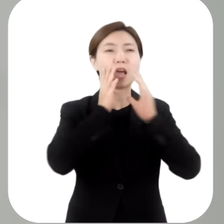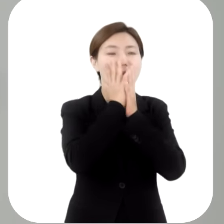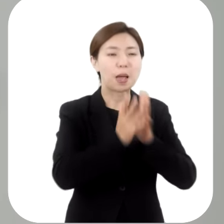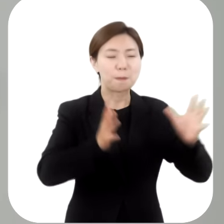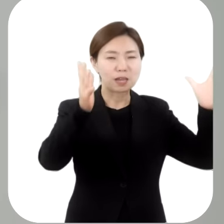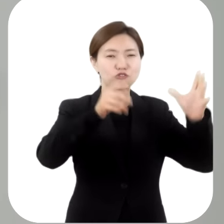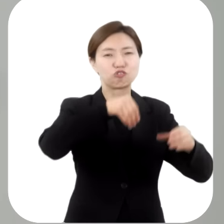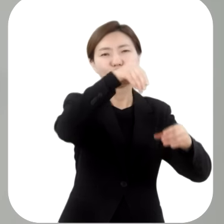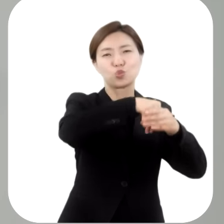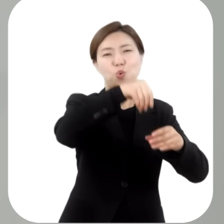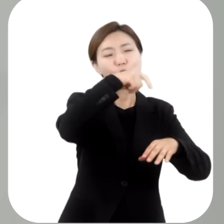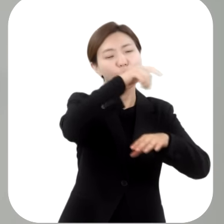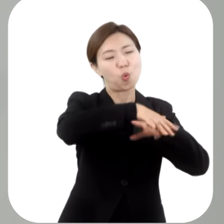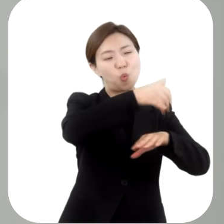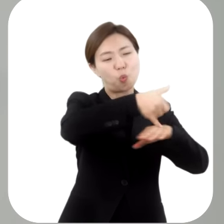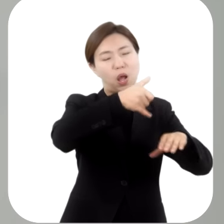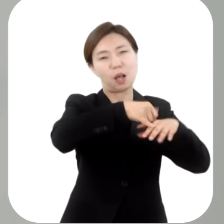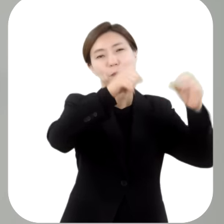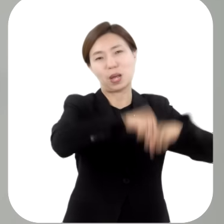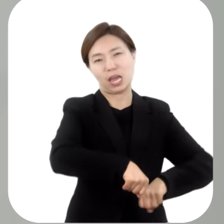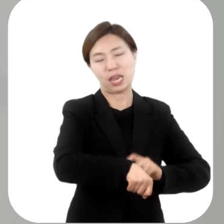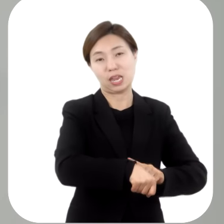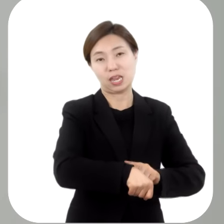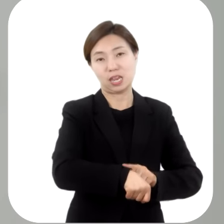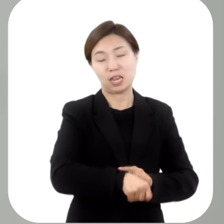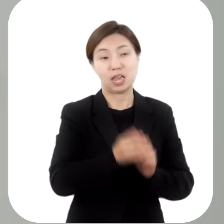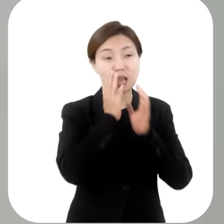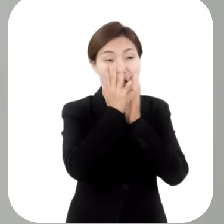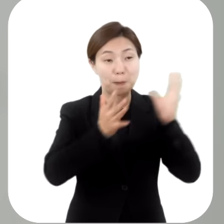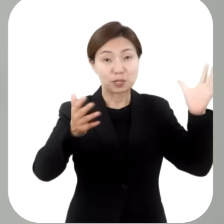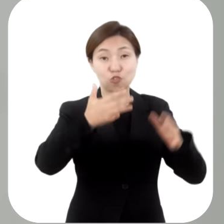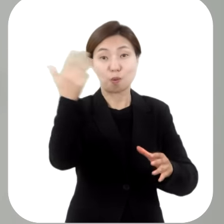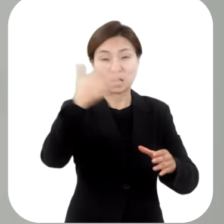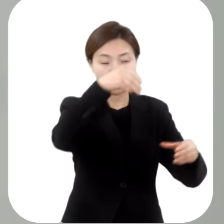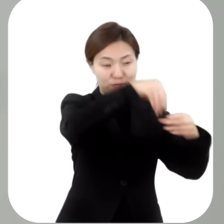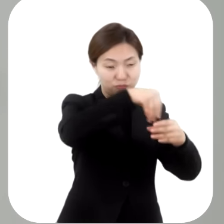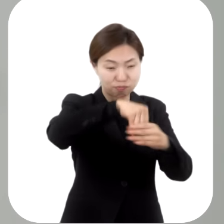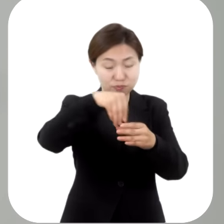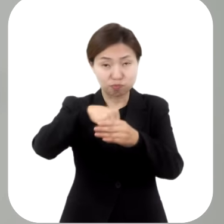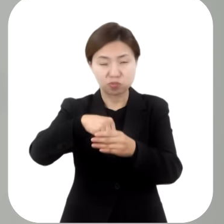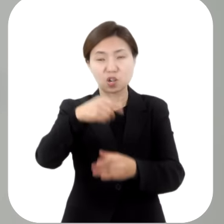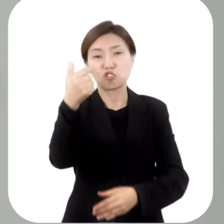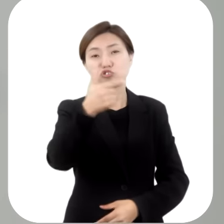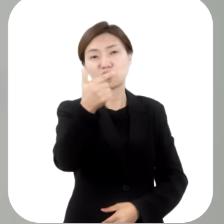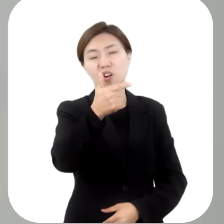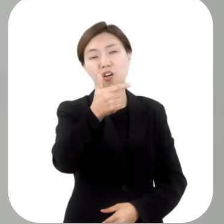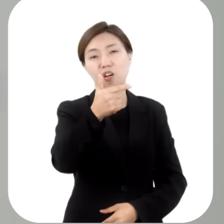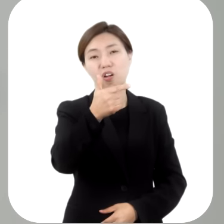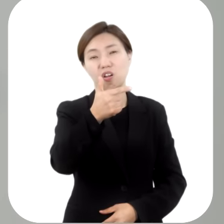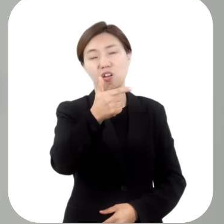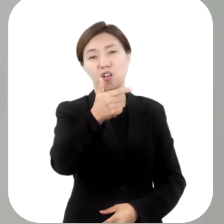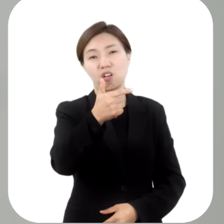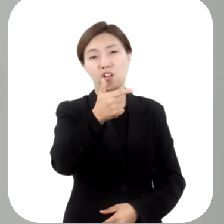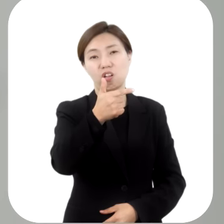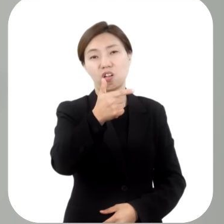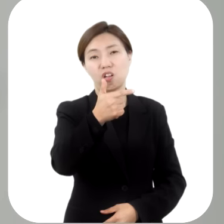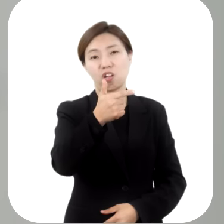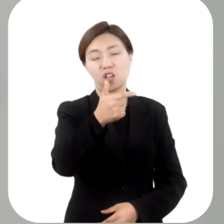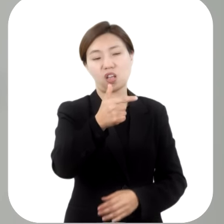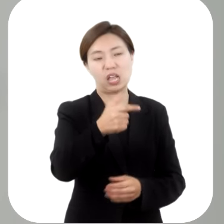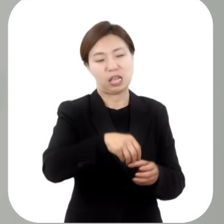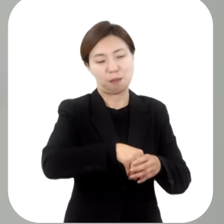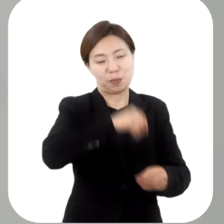배추 농사를 망쳐가지고 배추를 8,000포기나 심었는데 6,000포기는